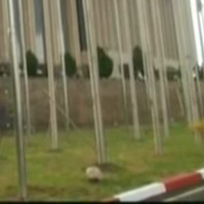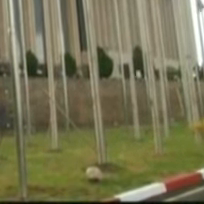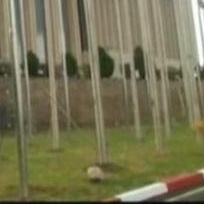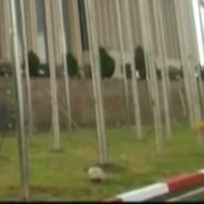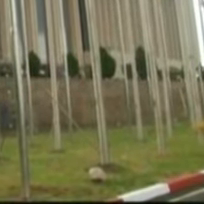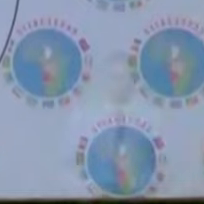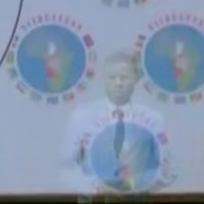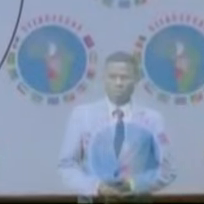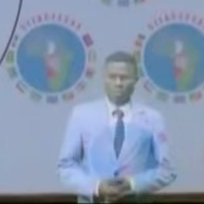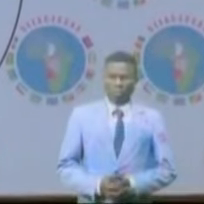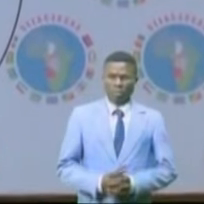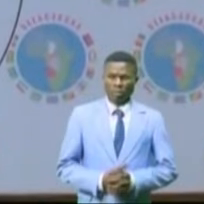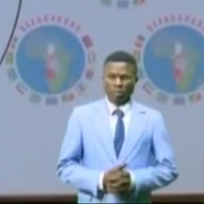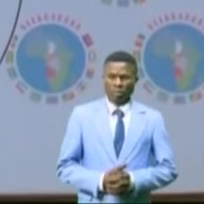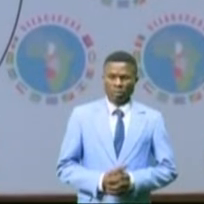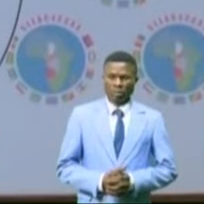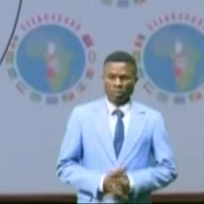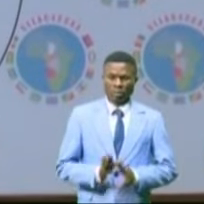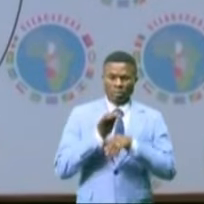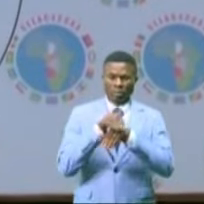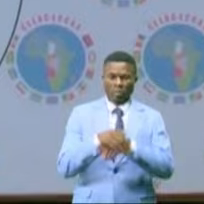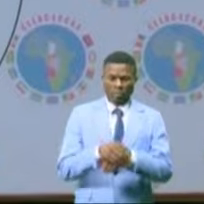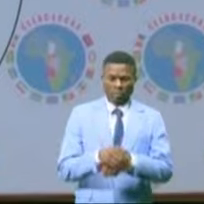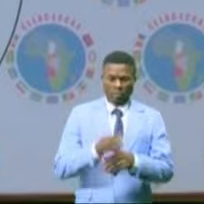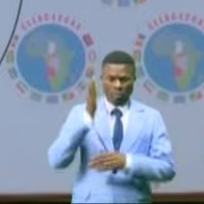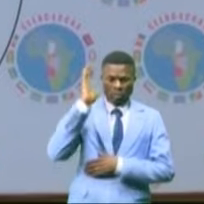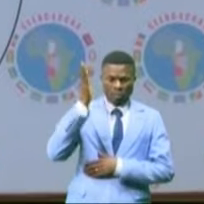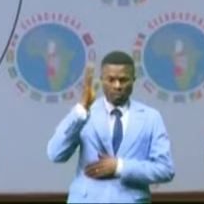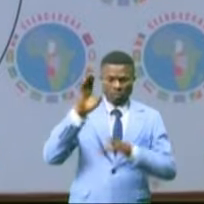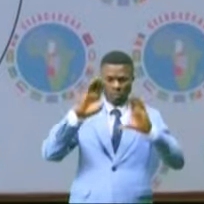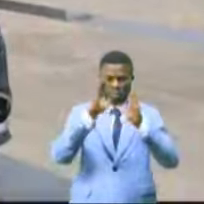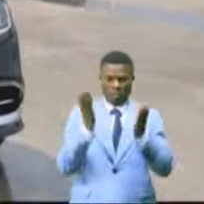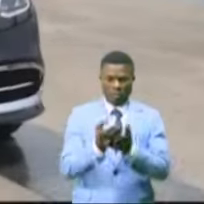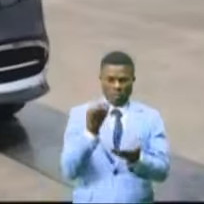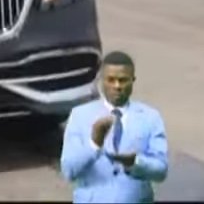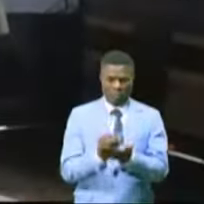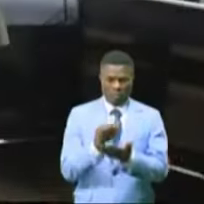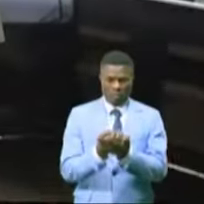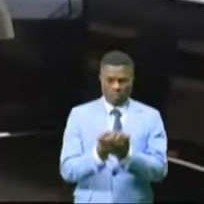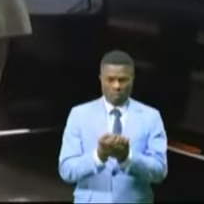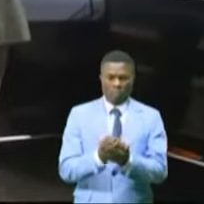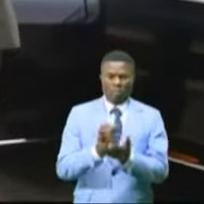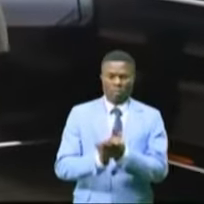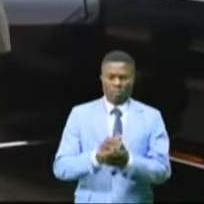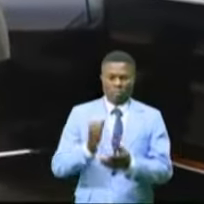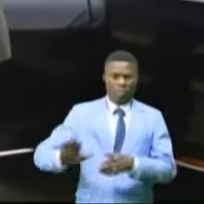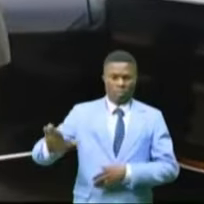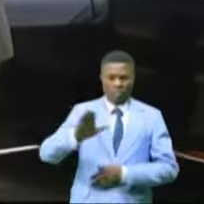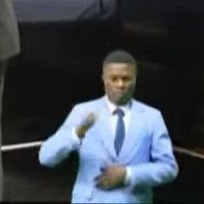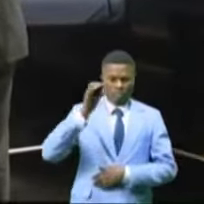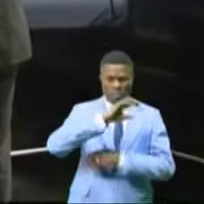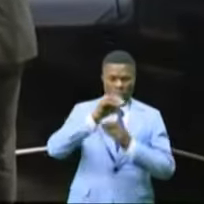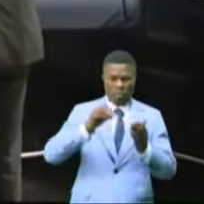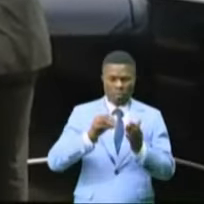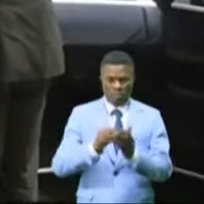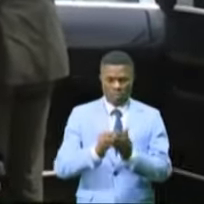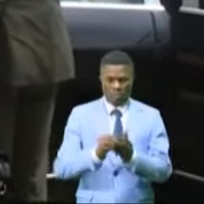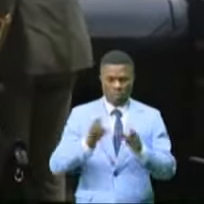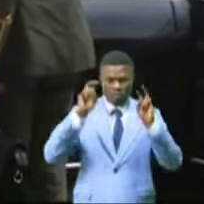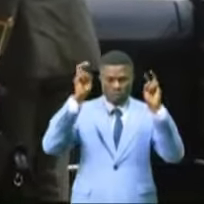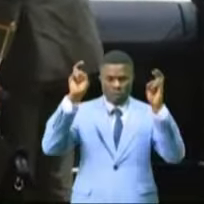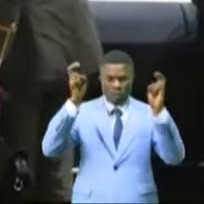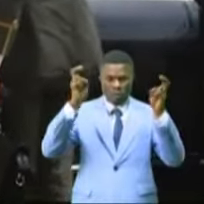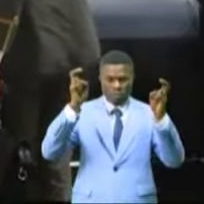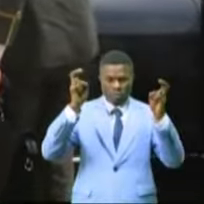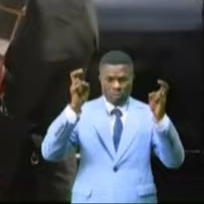Tshilombo participe à la 24e session ordinaire de la communauté économique des États de l'Afrique centrale, placée sous